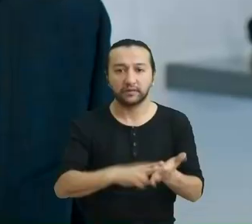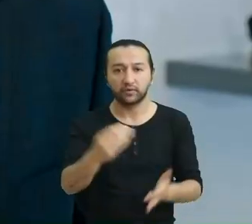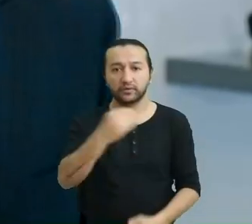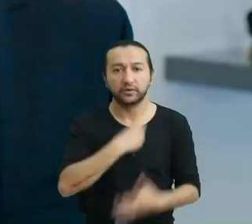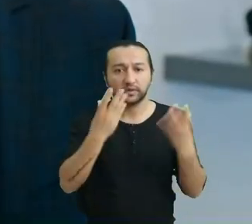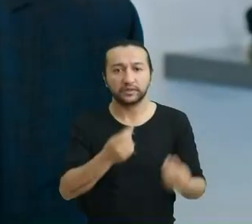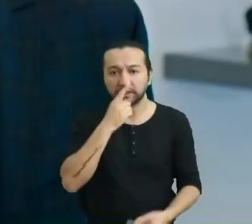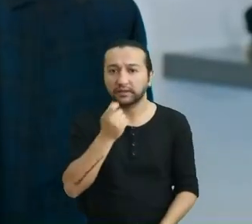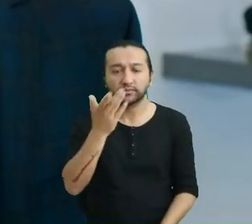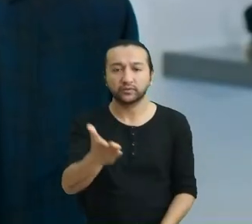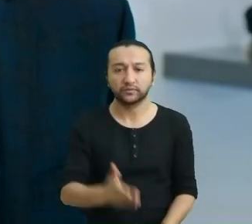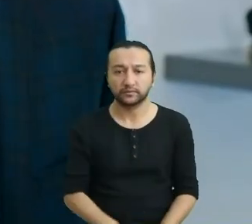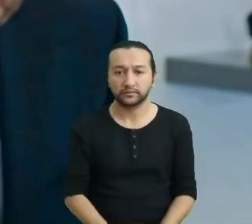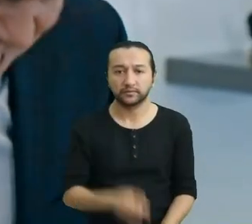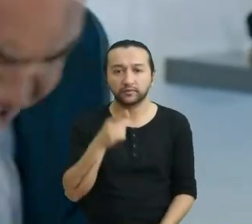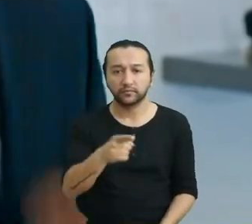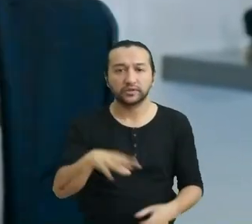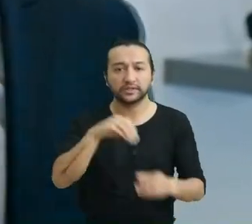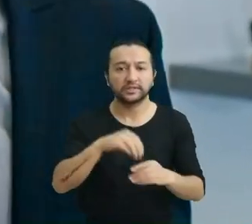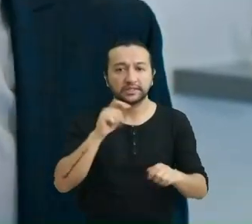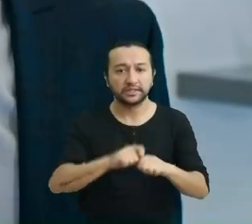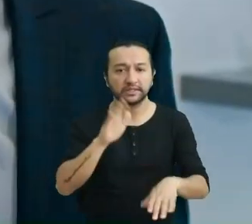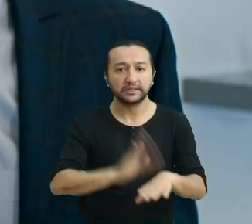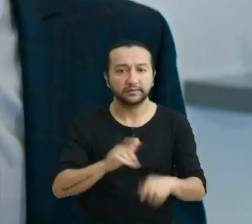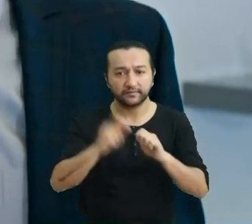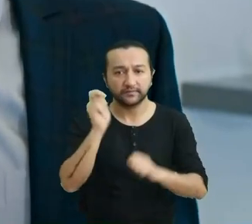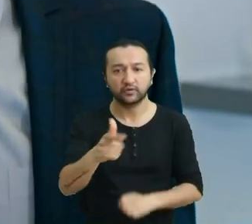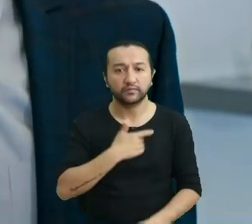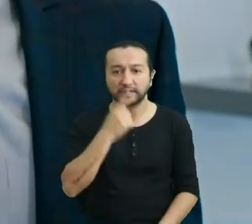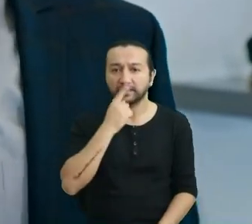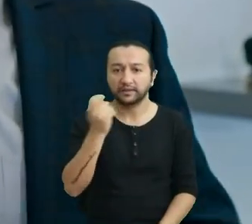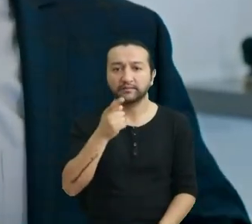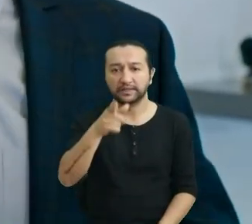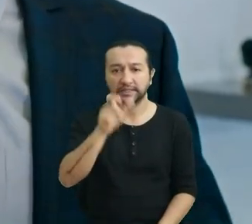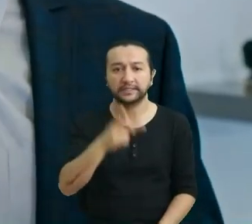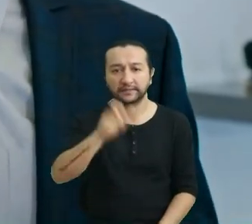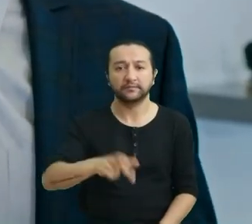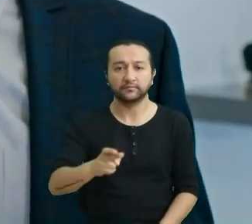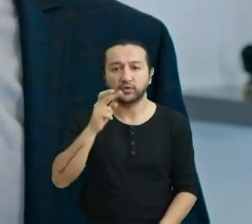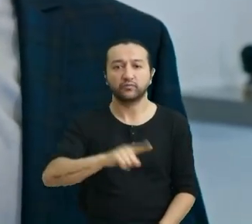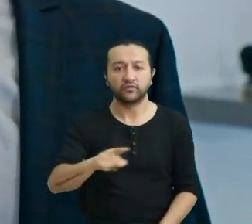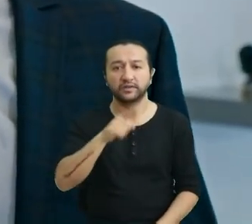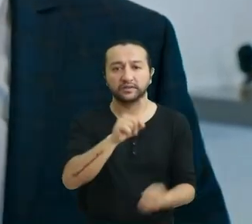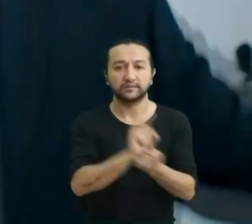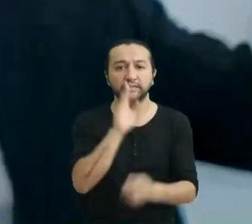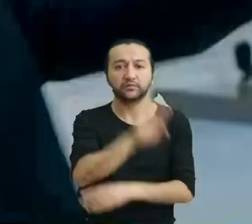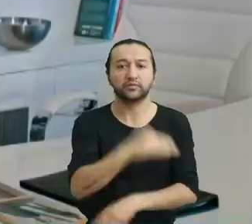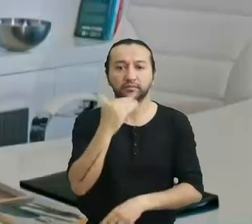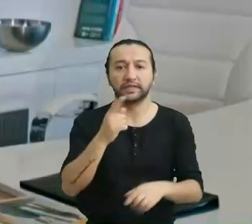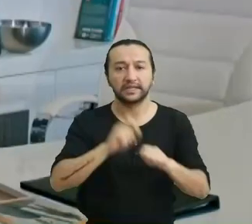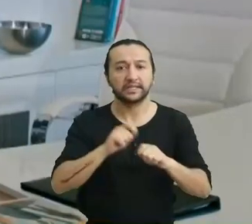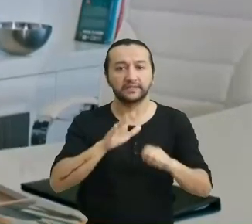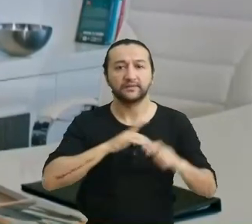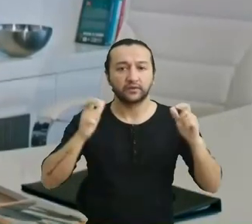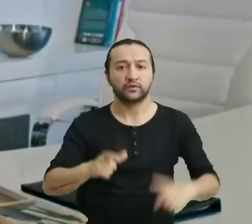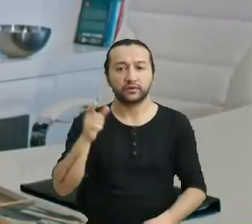burnuma sokmak da neyin nesi? Bunun için eşek yüküyle para ödüyorum ben size. İki tane kıydırık müfettişle baş edemiyorsanız ne işiniz